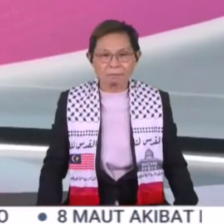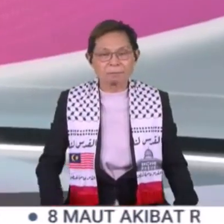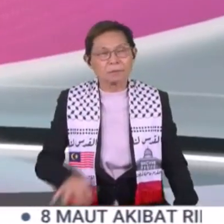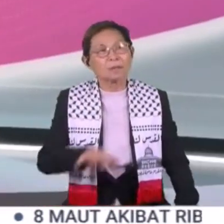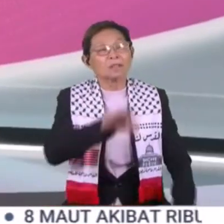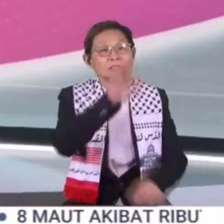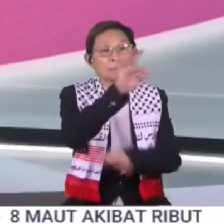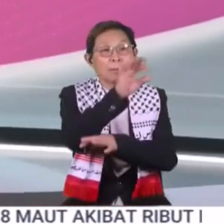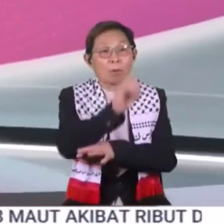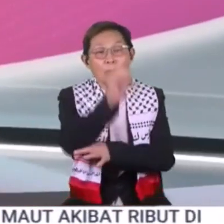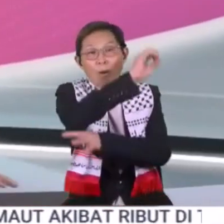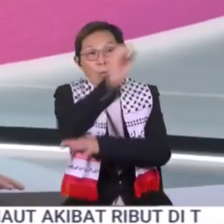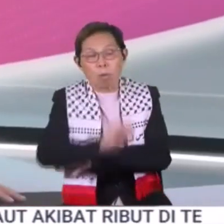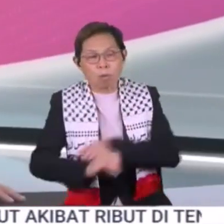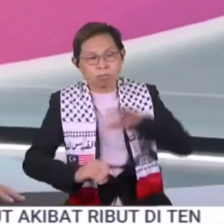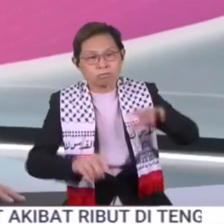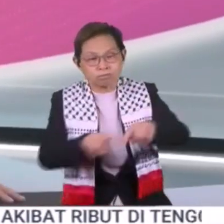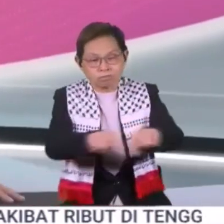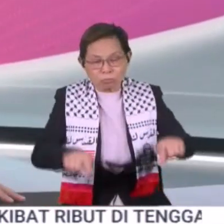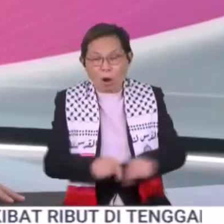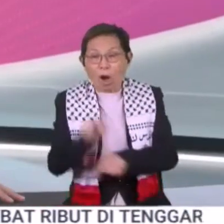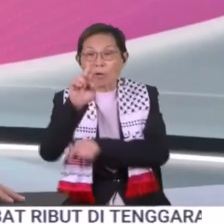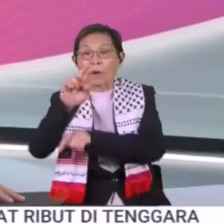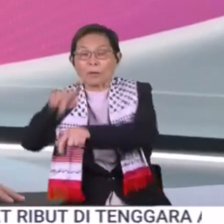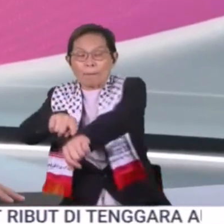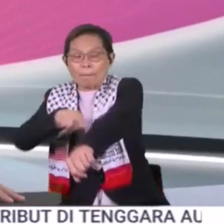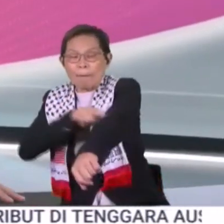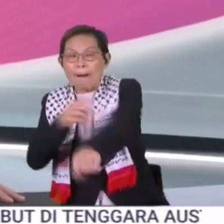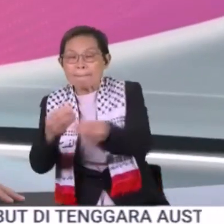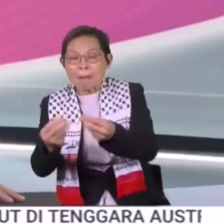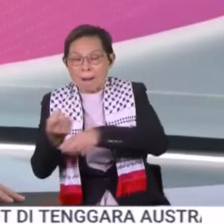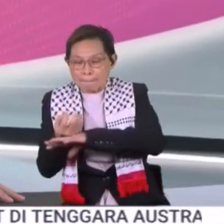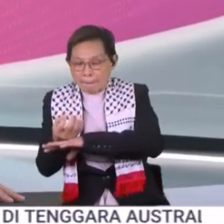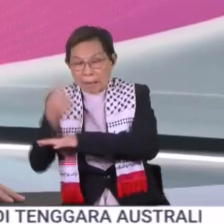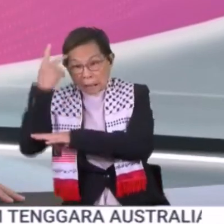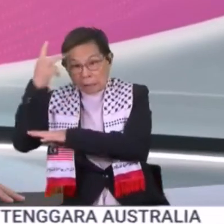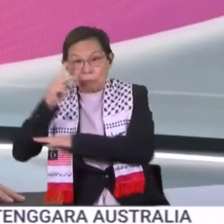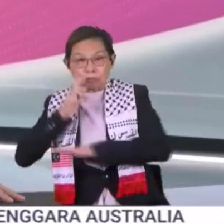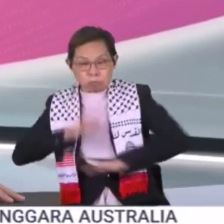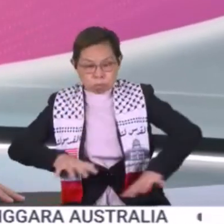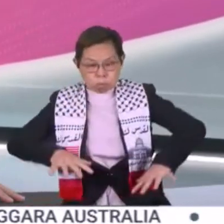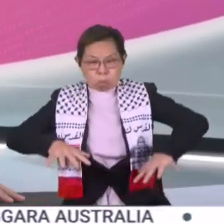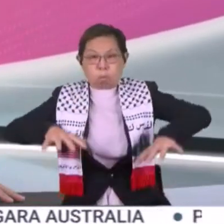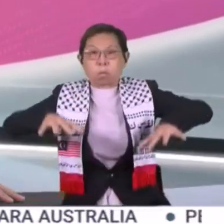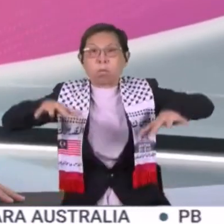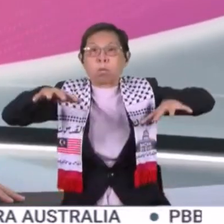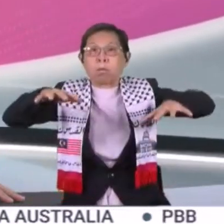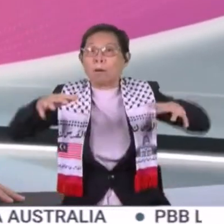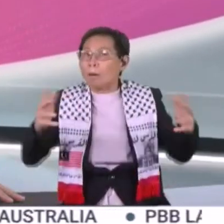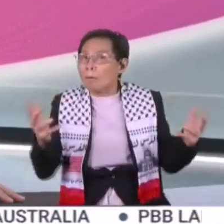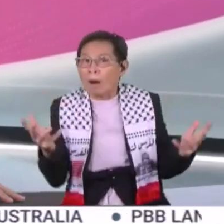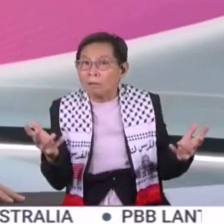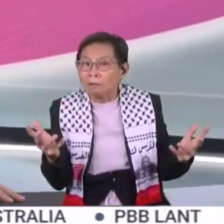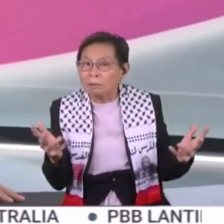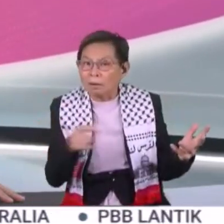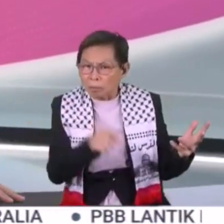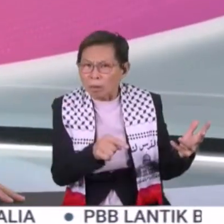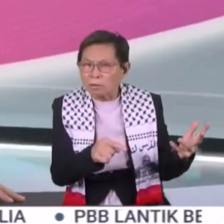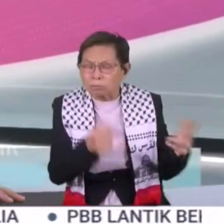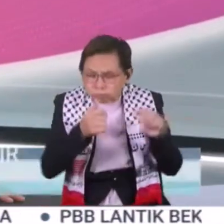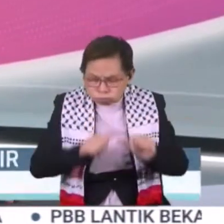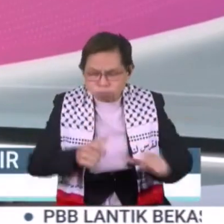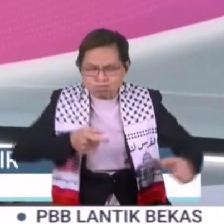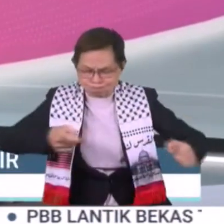Hampir 90% kawasan rantau panjang dan pasir mas Kelantan ditenggelami air banjir. Bagaimanapun keadaan